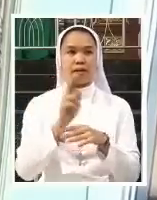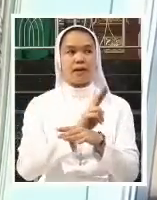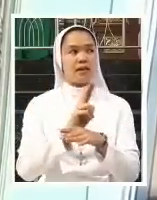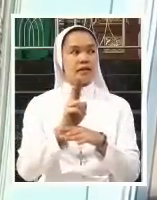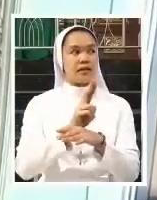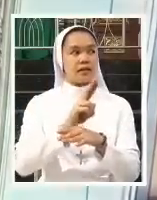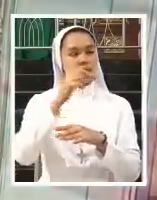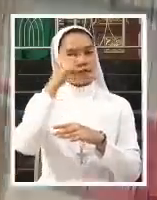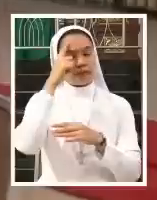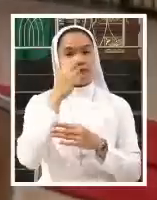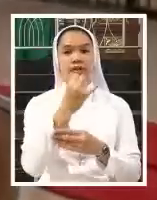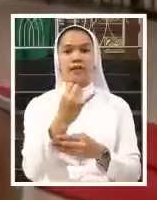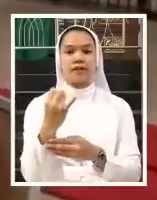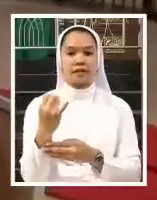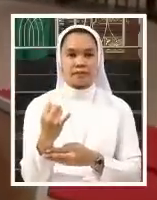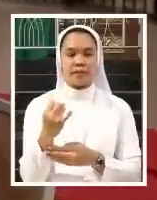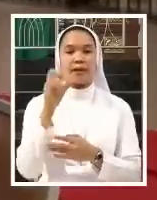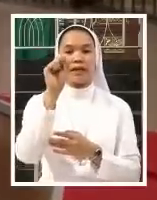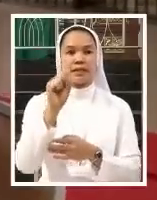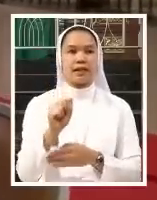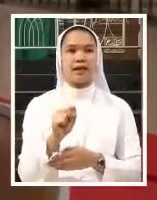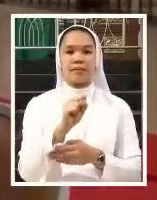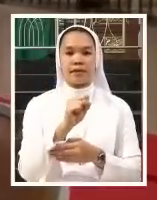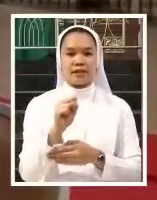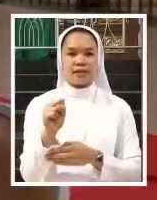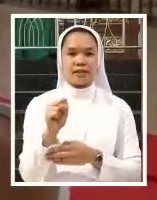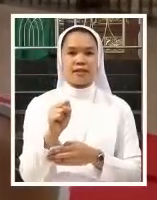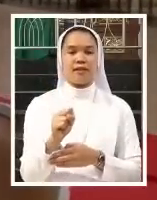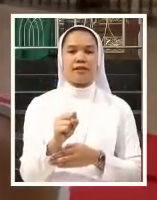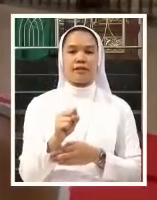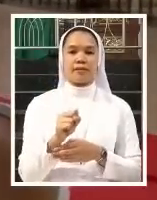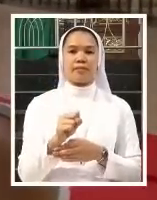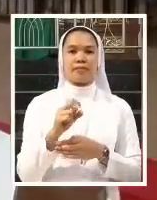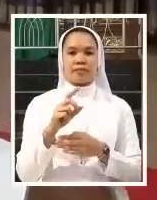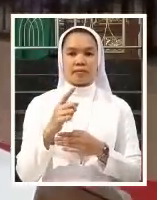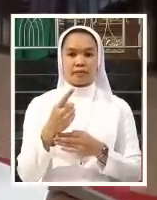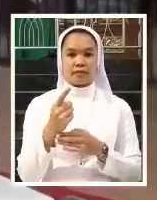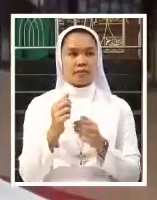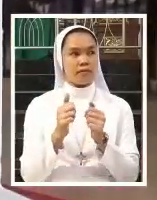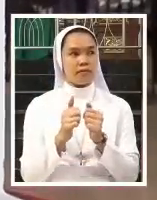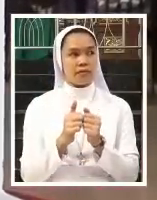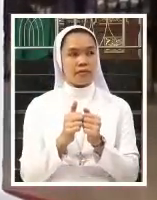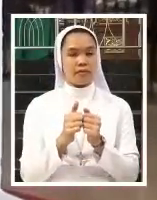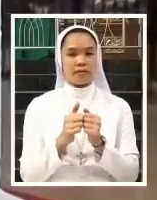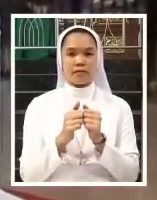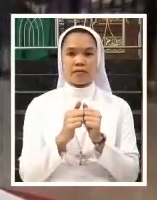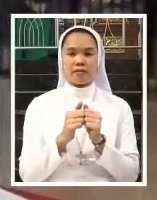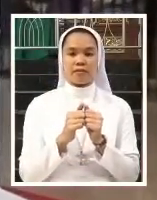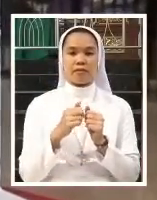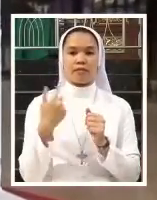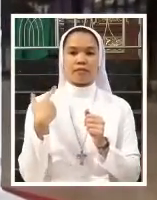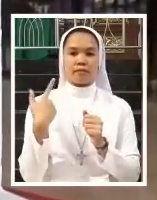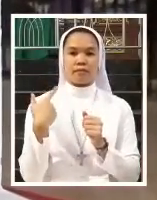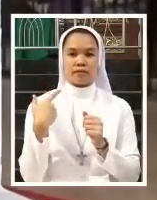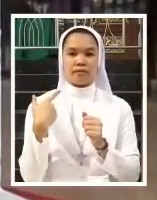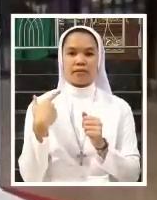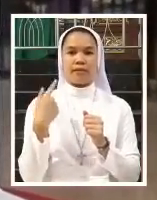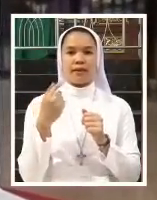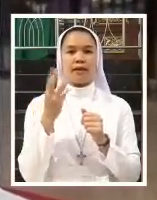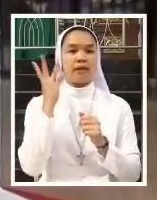sa nagkapirang mga sakramento. Ani ba pang mga dulot, ang tinapay asin ang